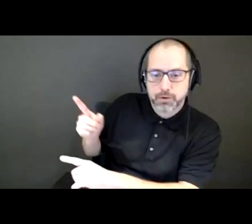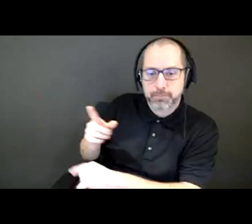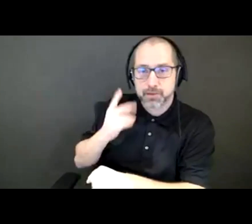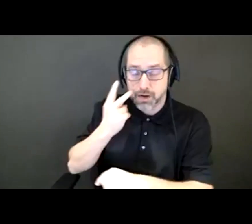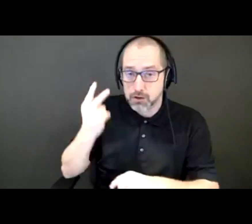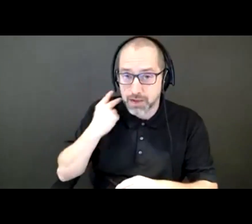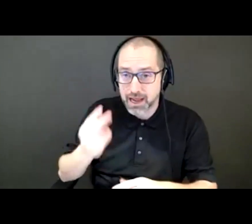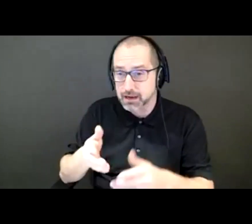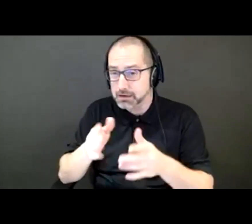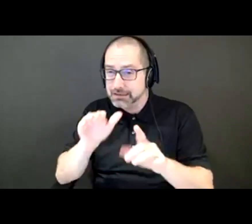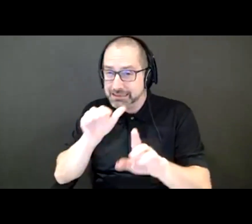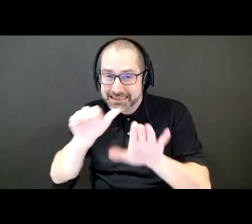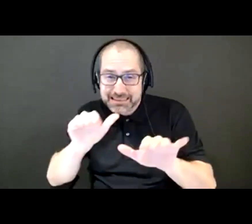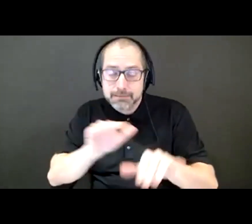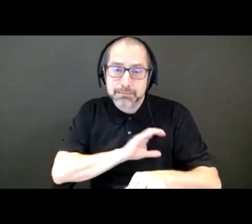d'autres facteurs